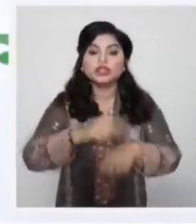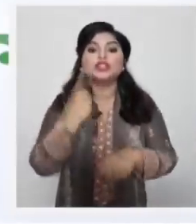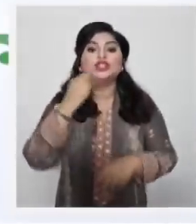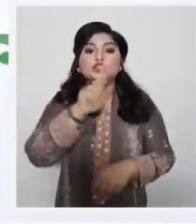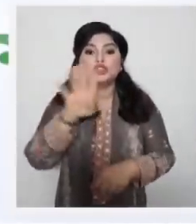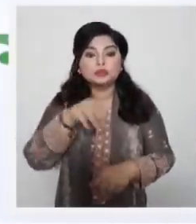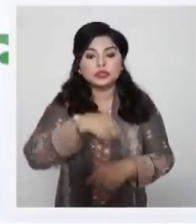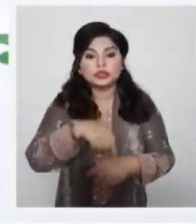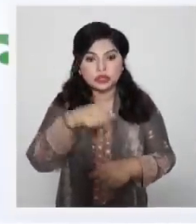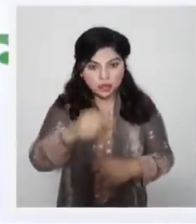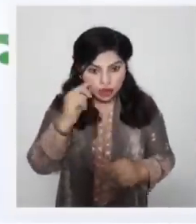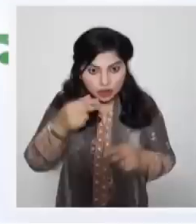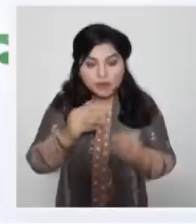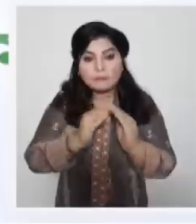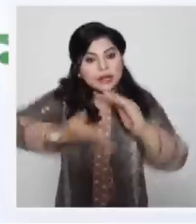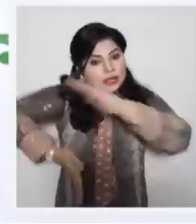24 ঘন্টায় আইসোলেশনে